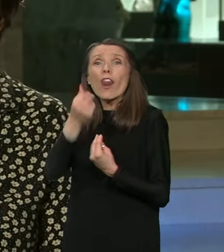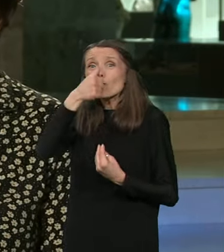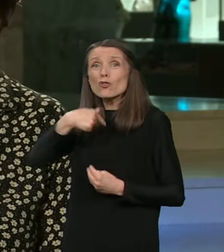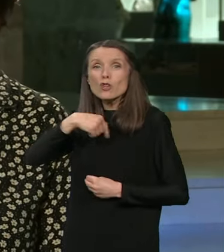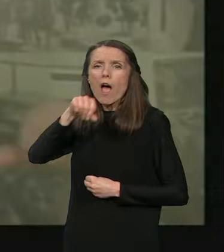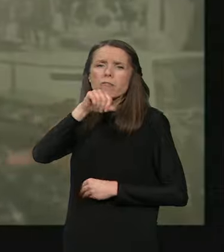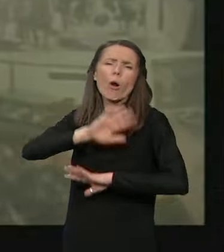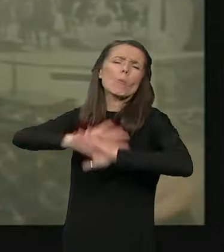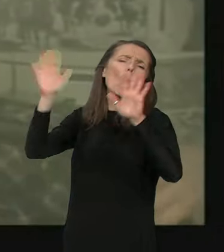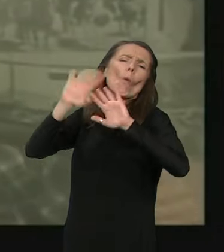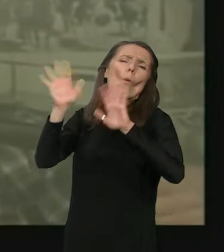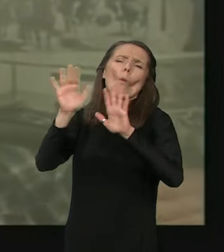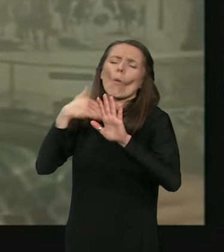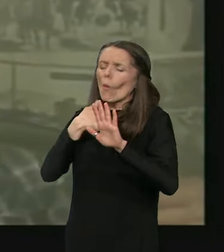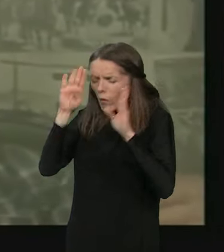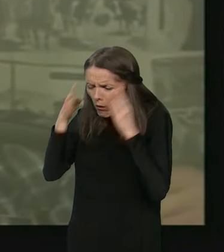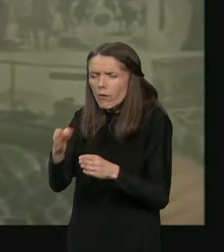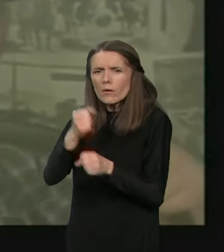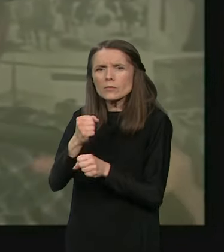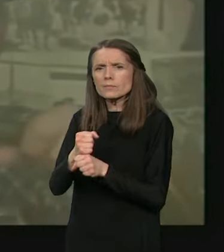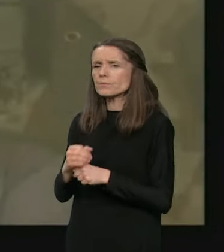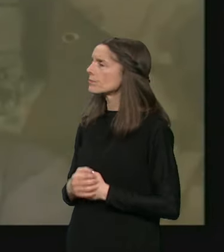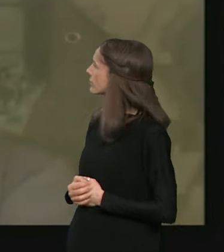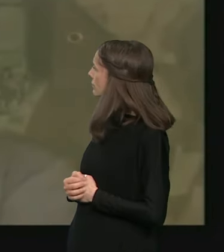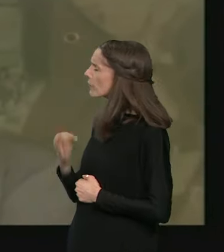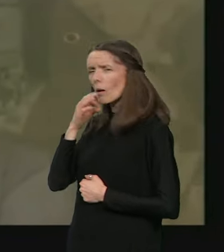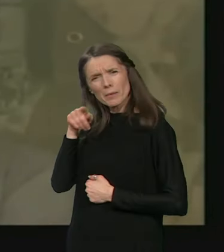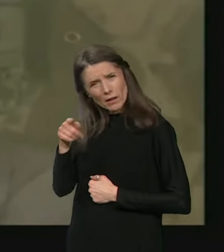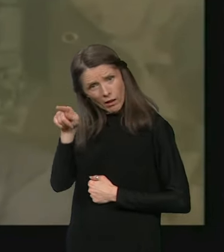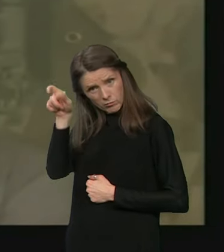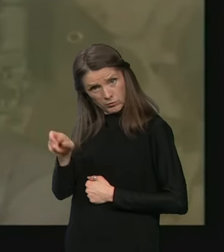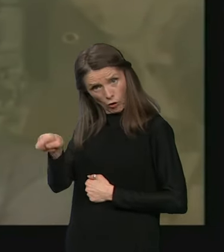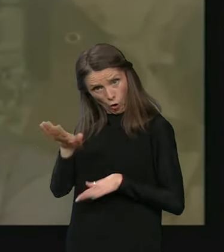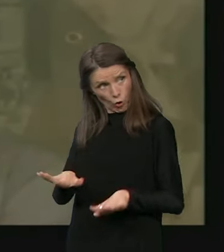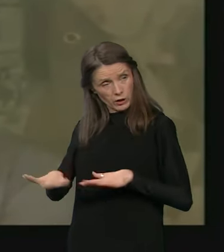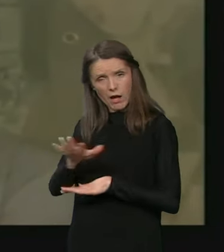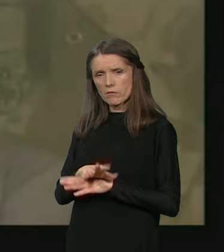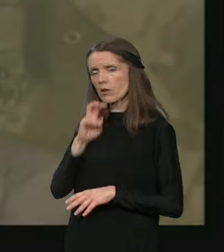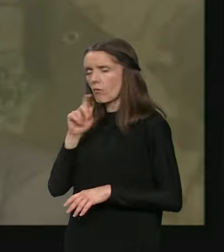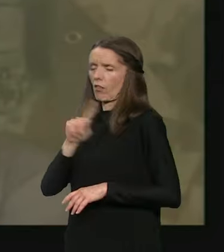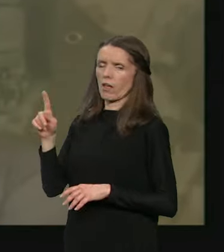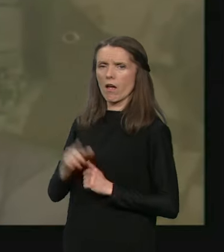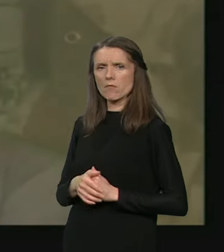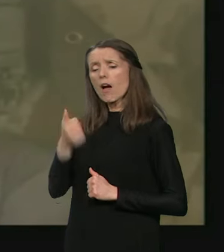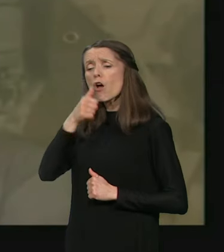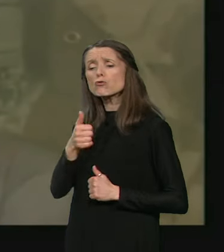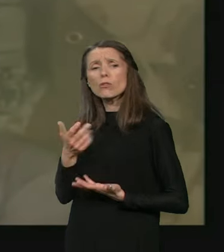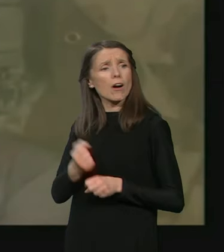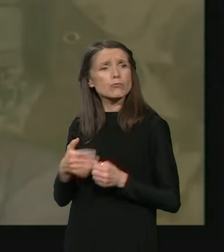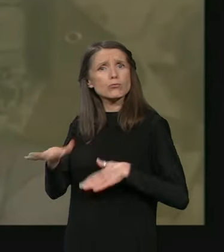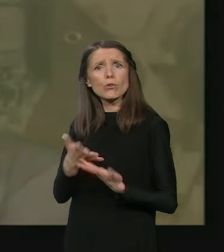tu kraja. Jeli, jesi ti odavde? Jok. Pa šta tražiš ovde?